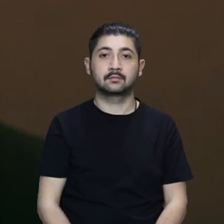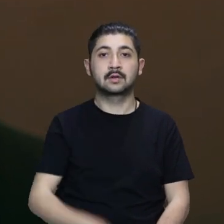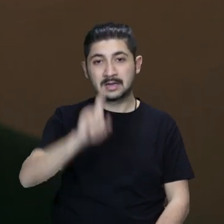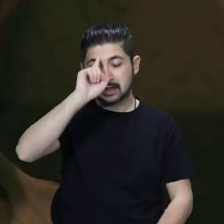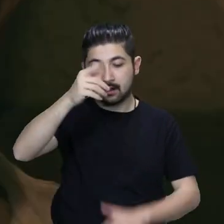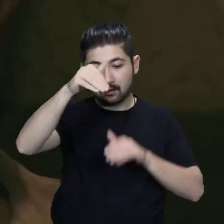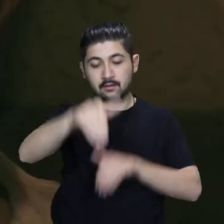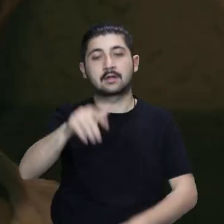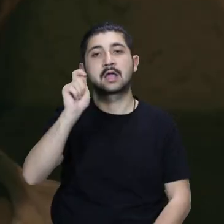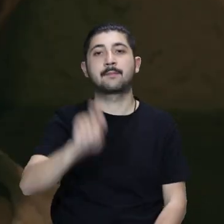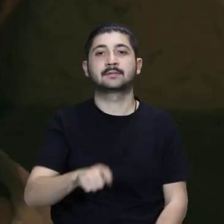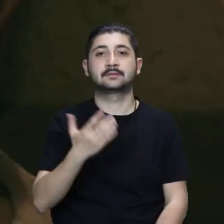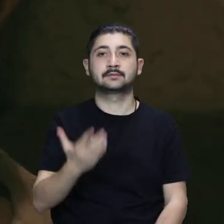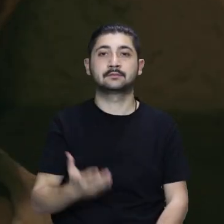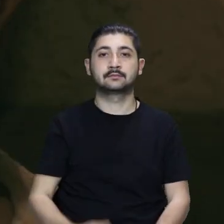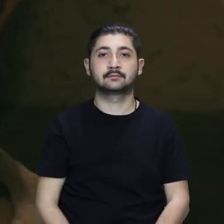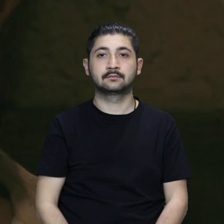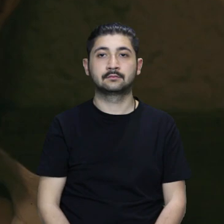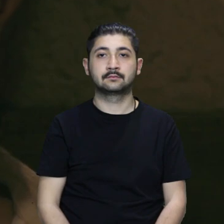Yalnız gömü.